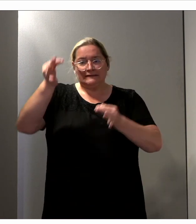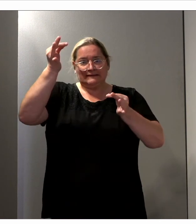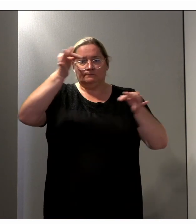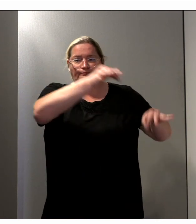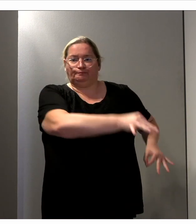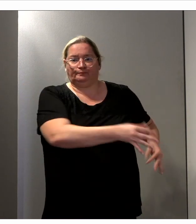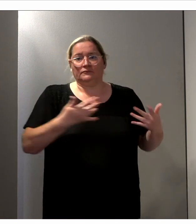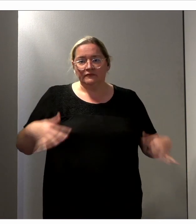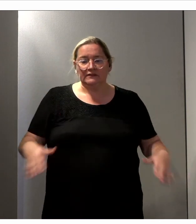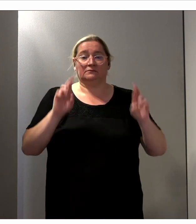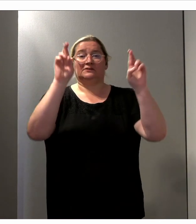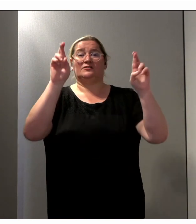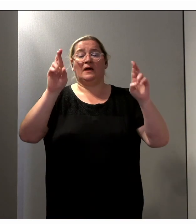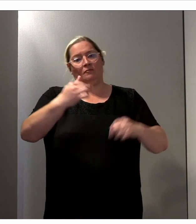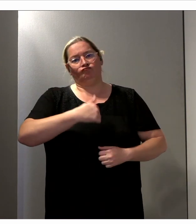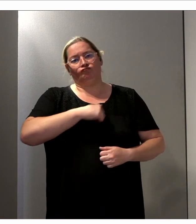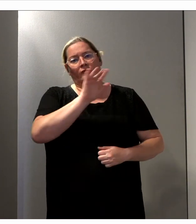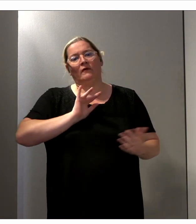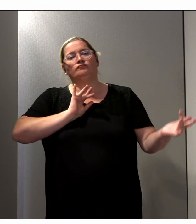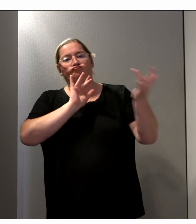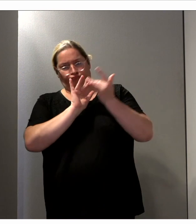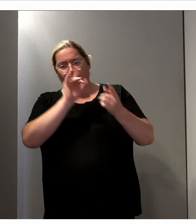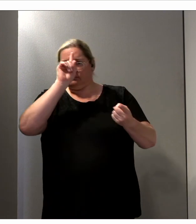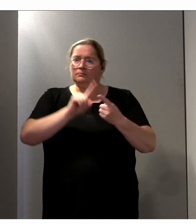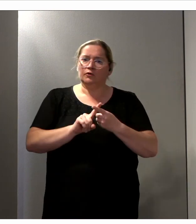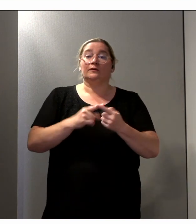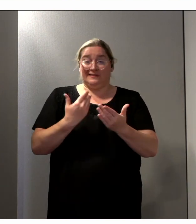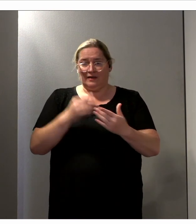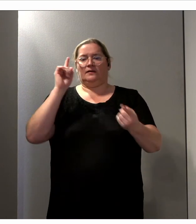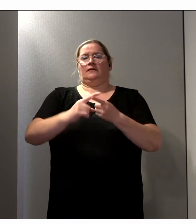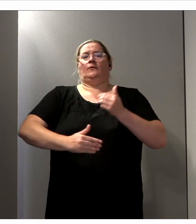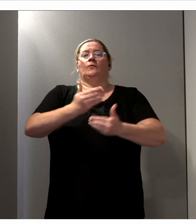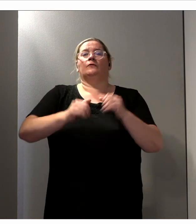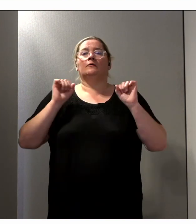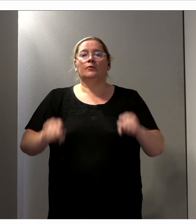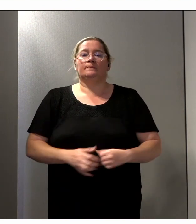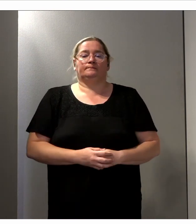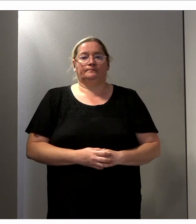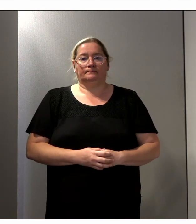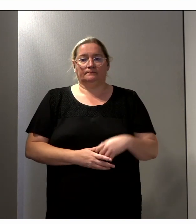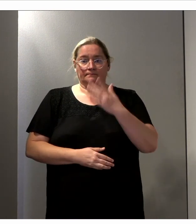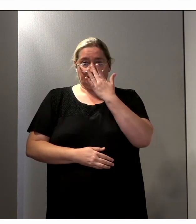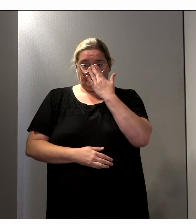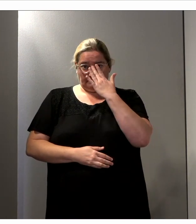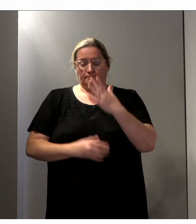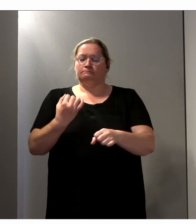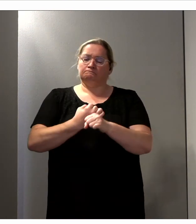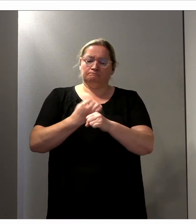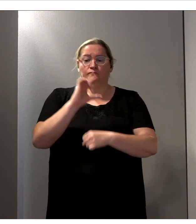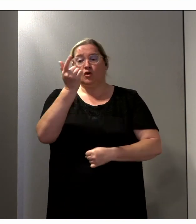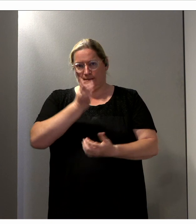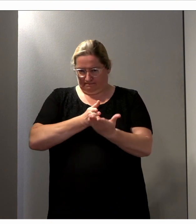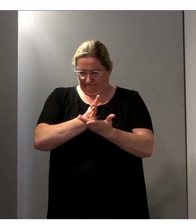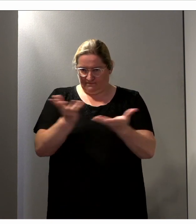nous pour avancer sur ce dossier. Le deuxième axe de travail, c'est d'accompagner